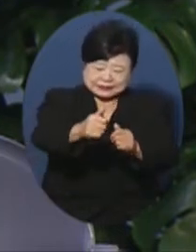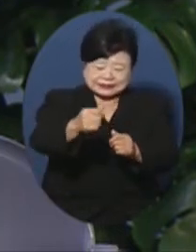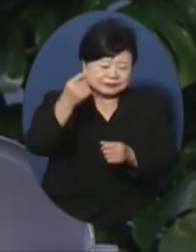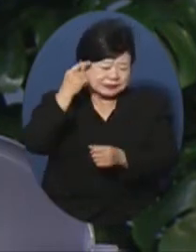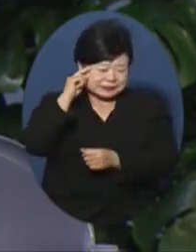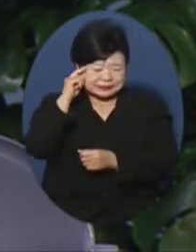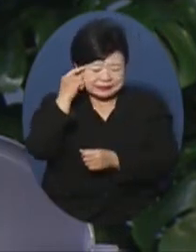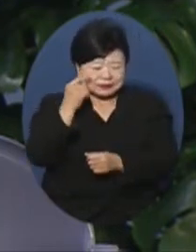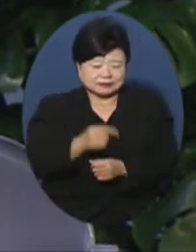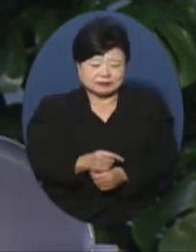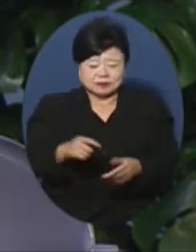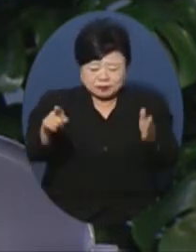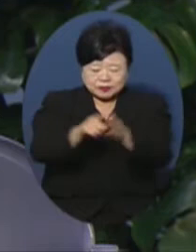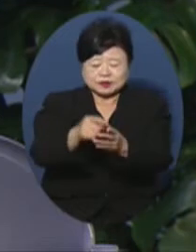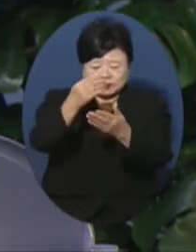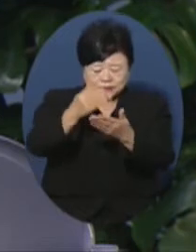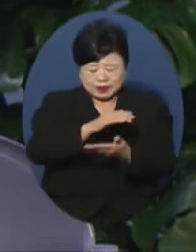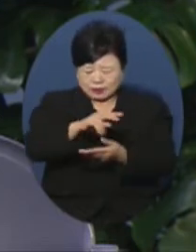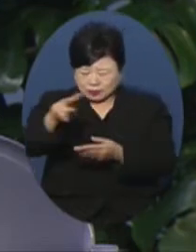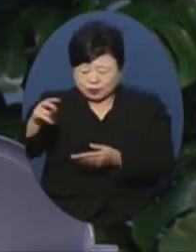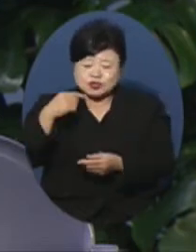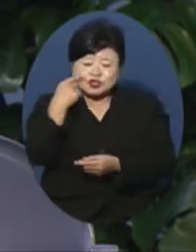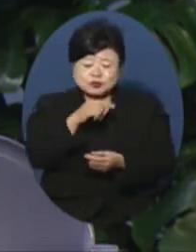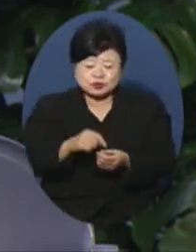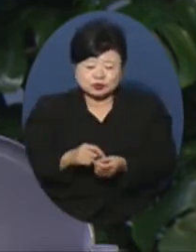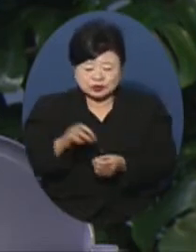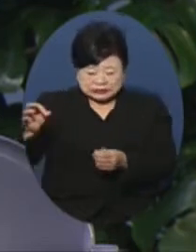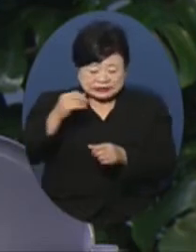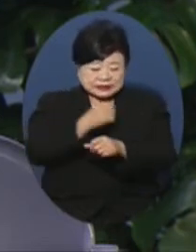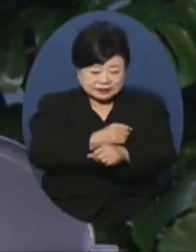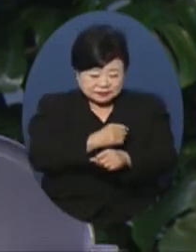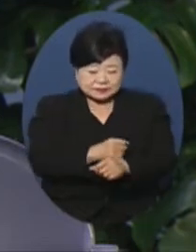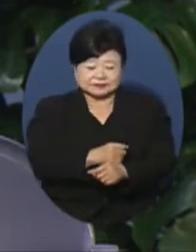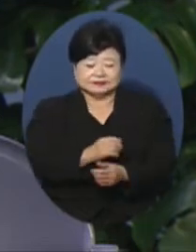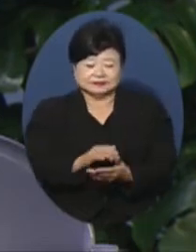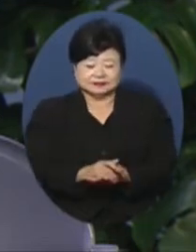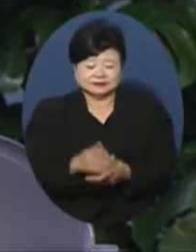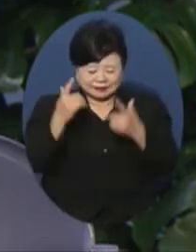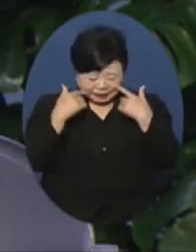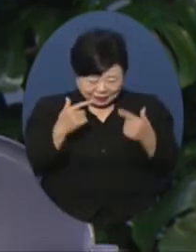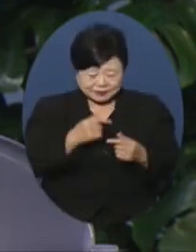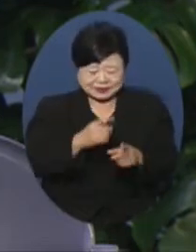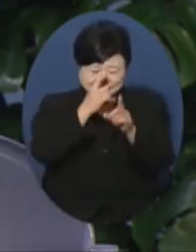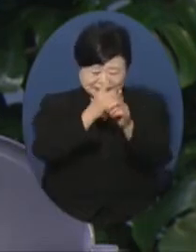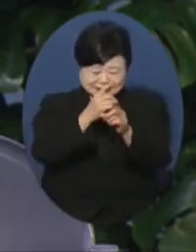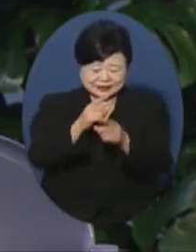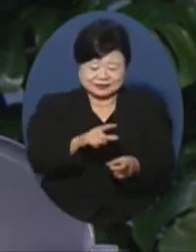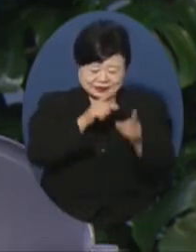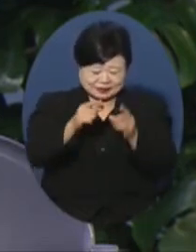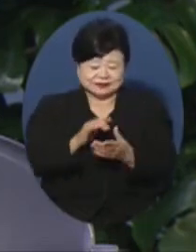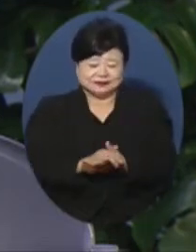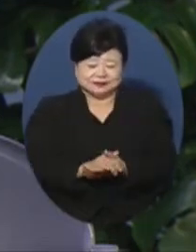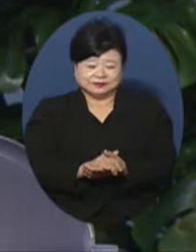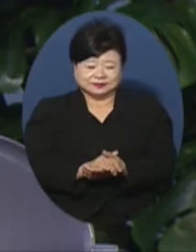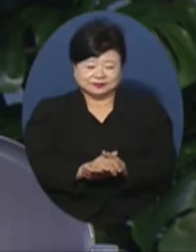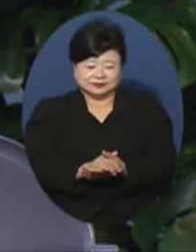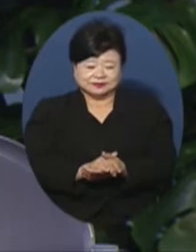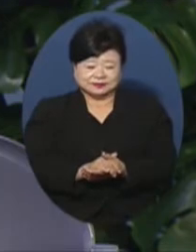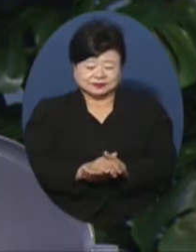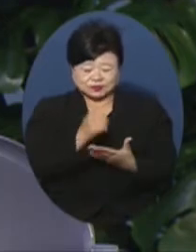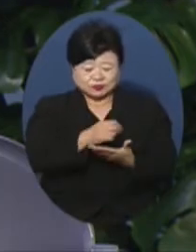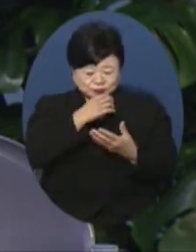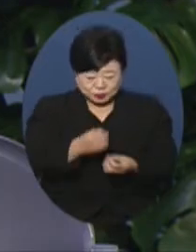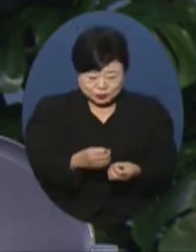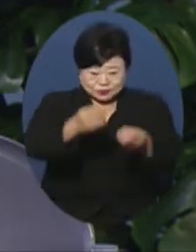하나님을 생각하고 믿고 바라보고 입술로 시인함으로써 날마다 승리하는 삶을